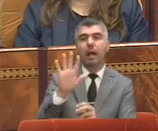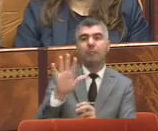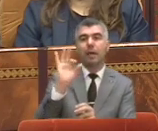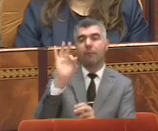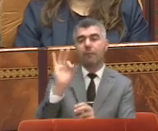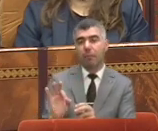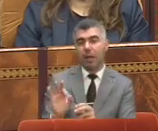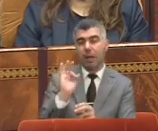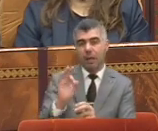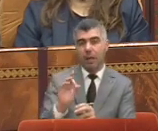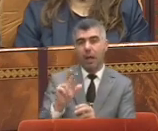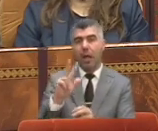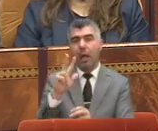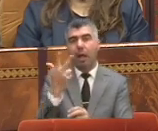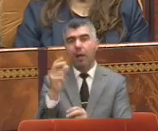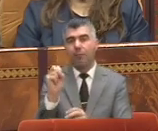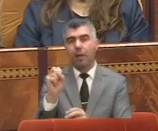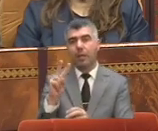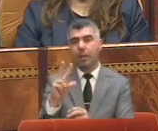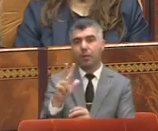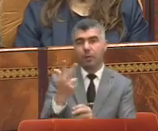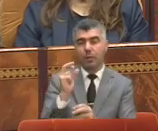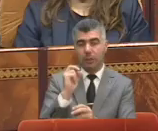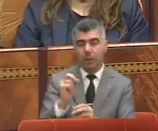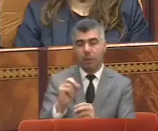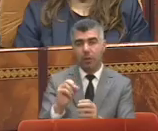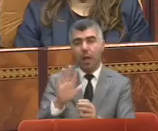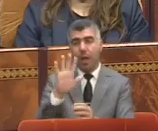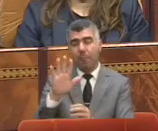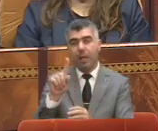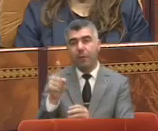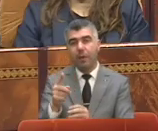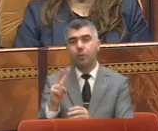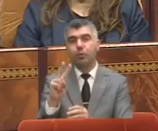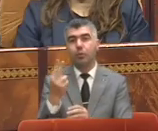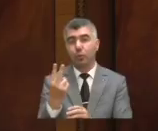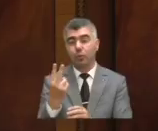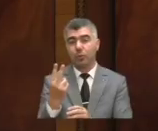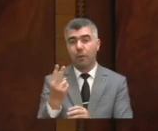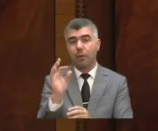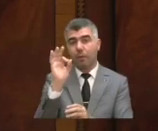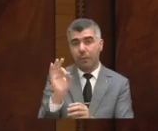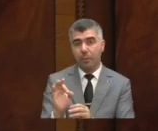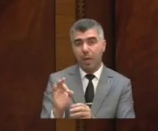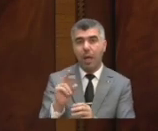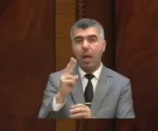سنه 2023 مقابل 5.2% لسنه